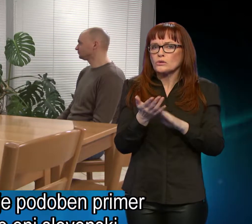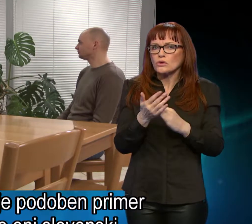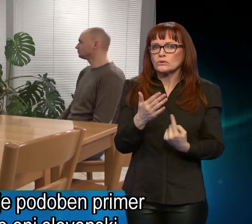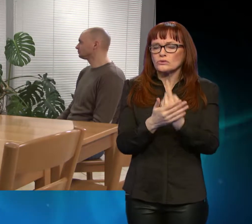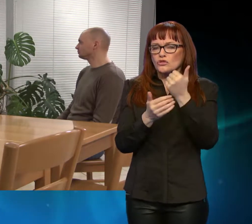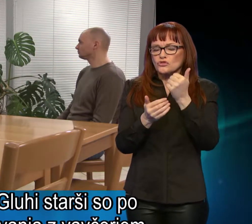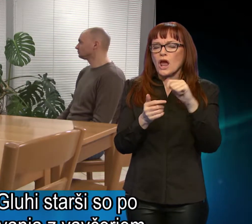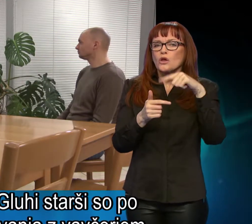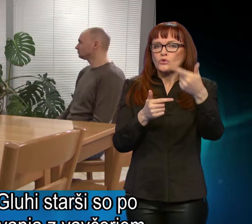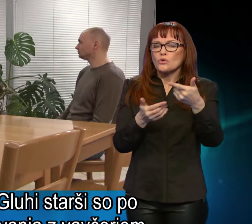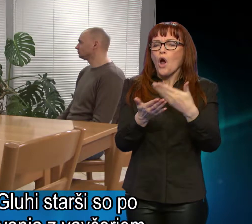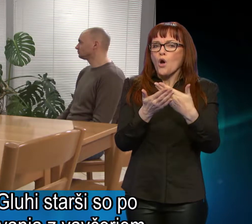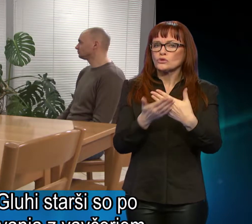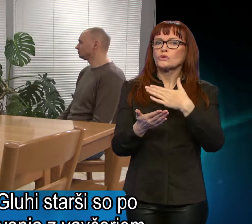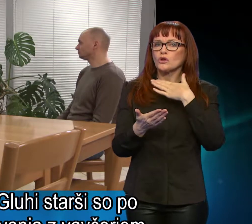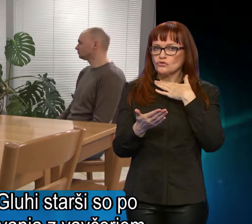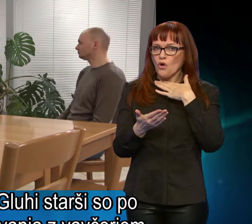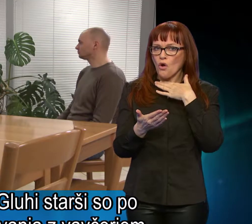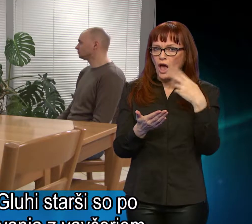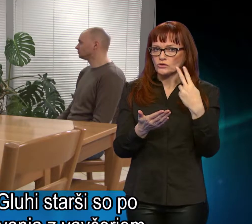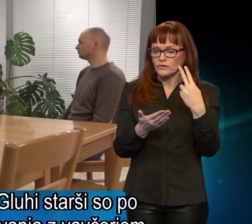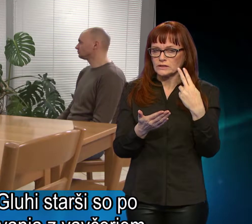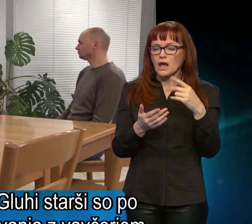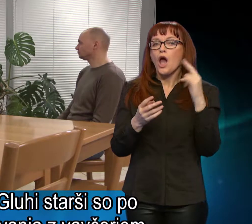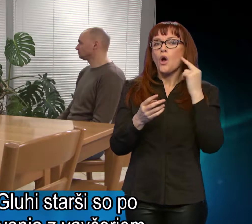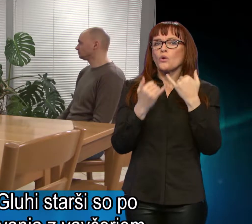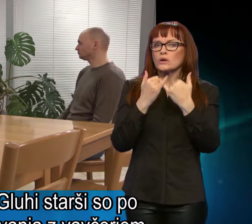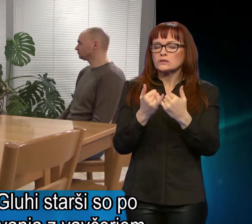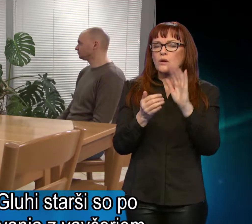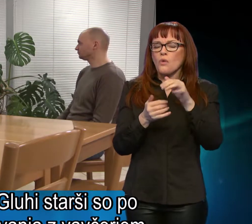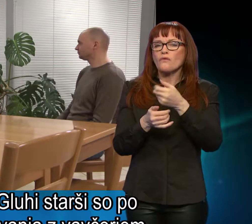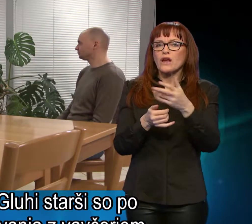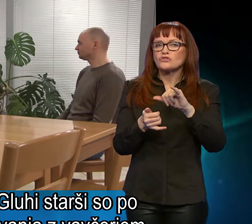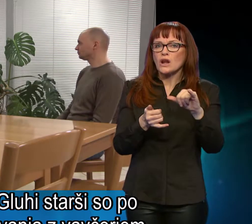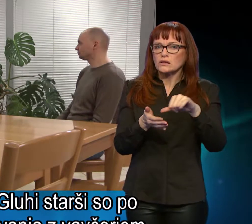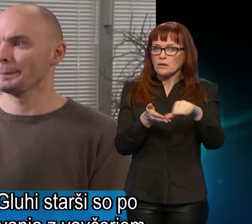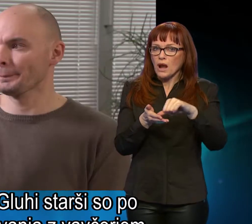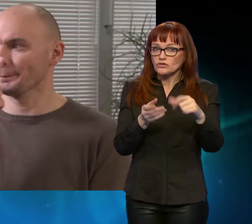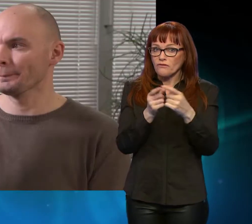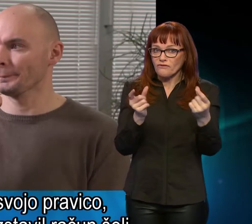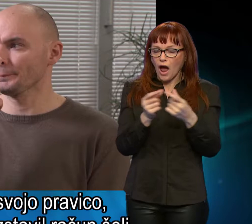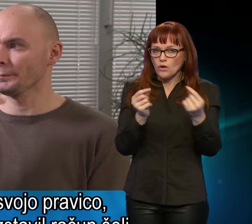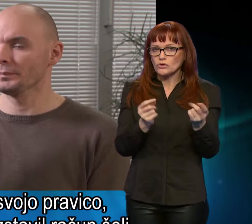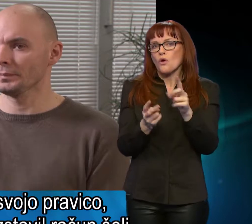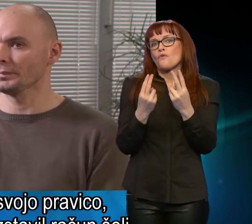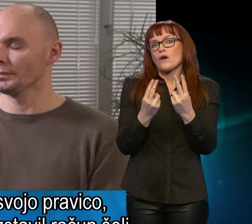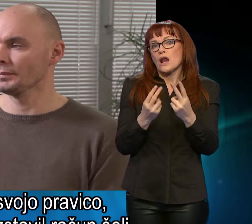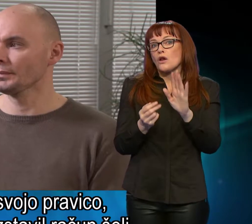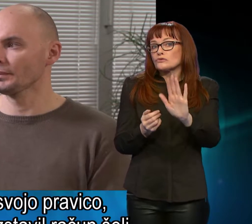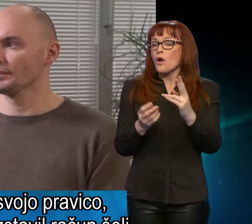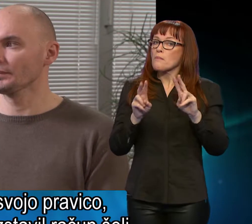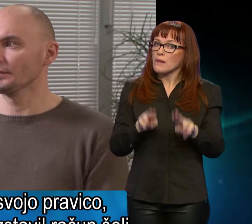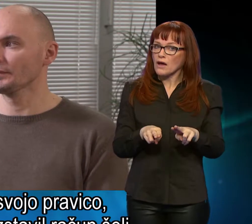eni slovenski osnovni šoli. Gluhi starši so po več letih plačevanja z vavčerjem uveljavili svojo